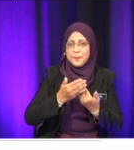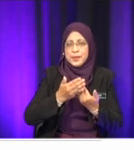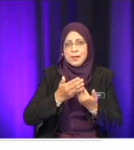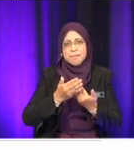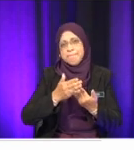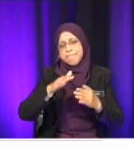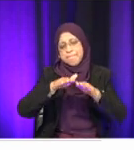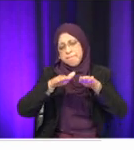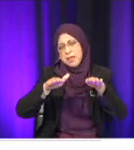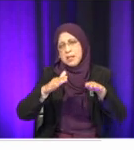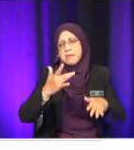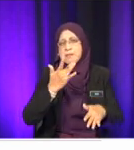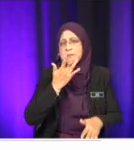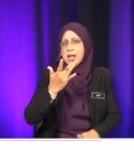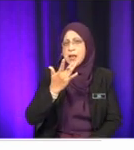sederhana